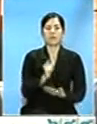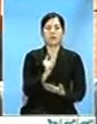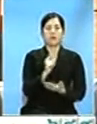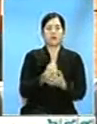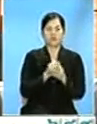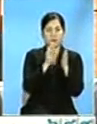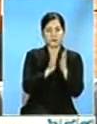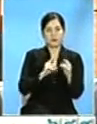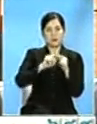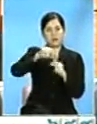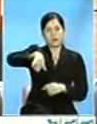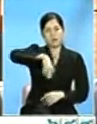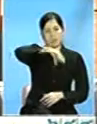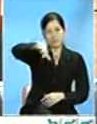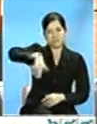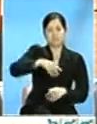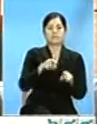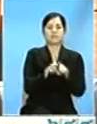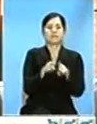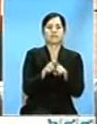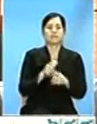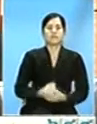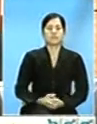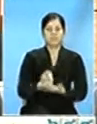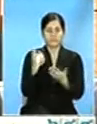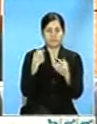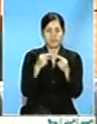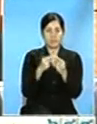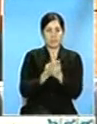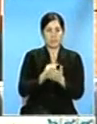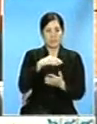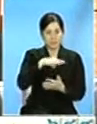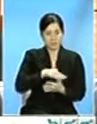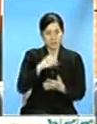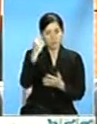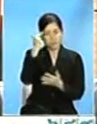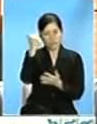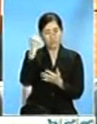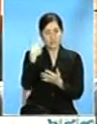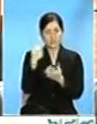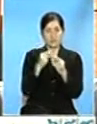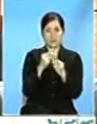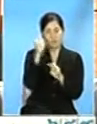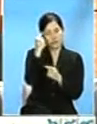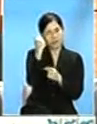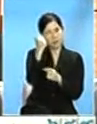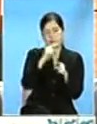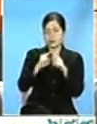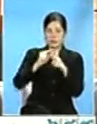ทุกคนมีสติปัญญาทุกคนมีความสามารถนะ